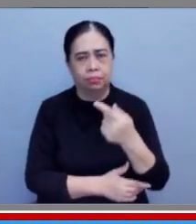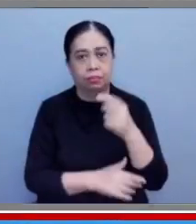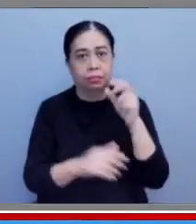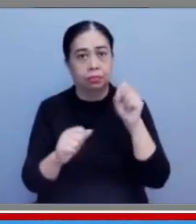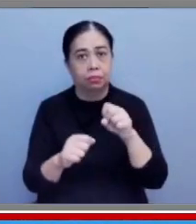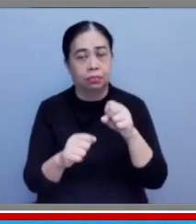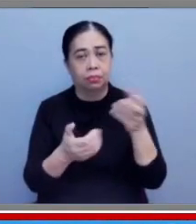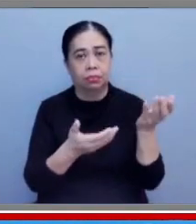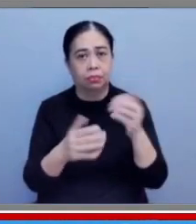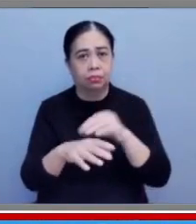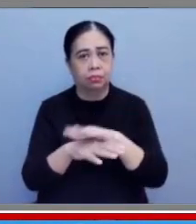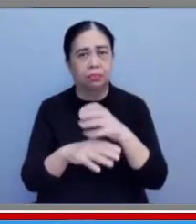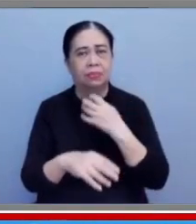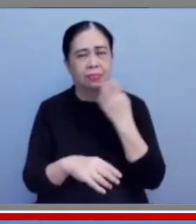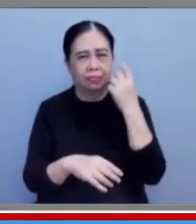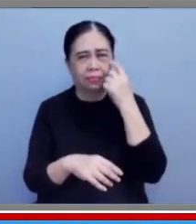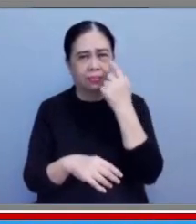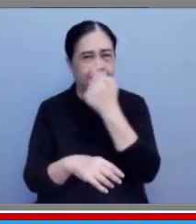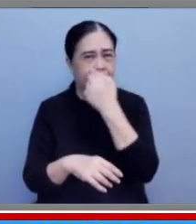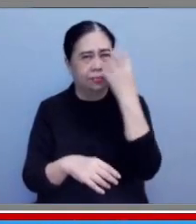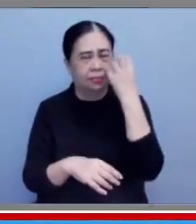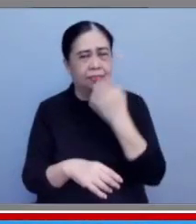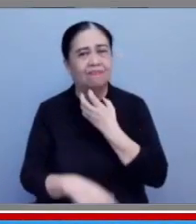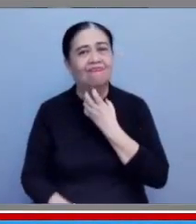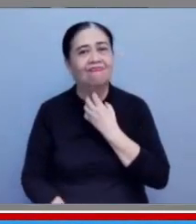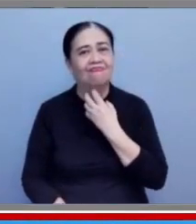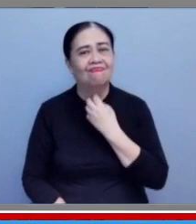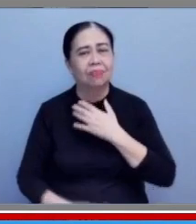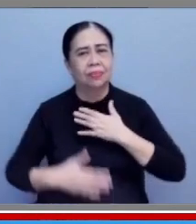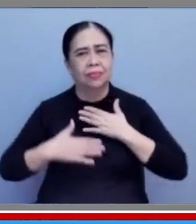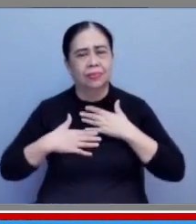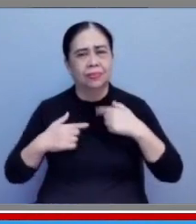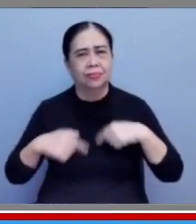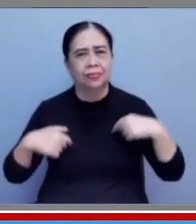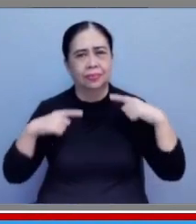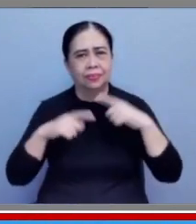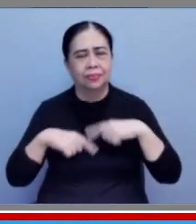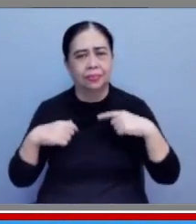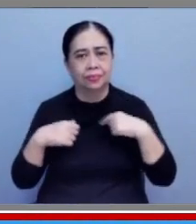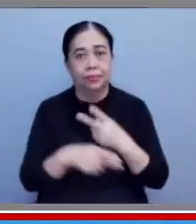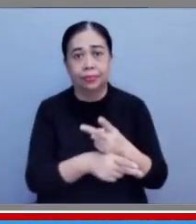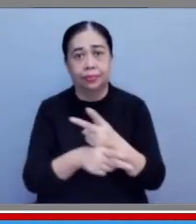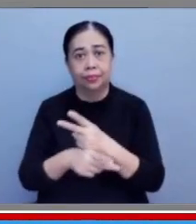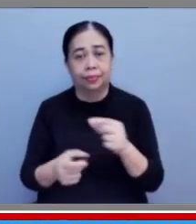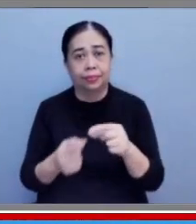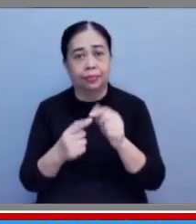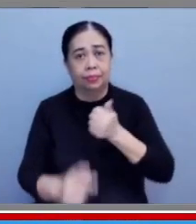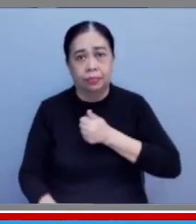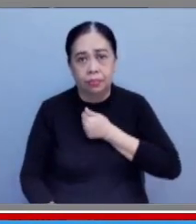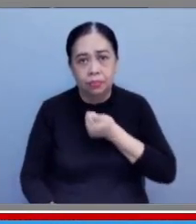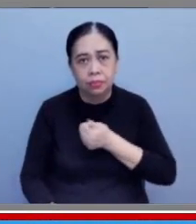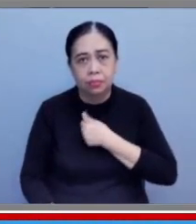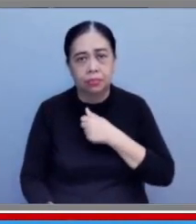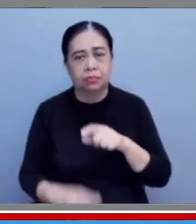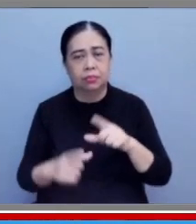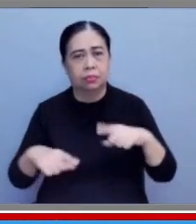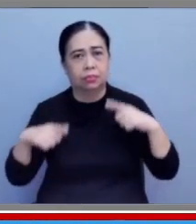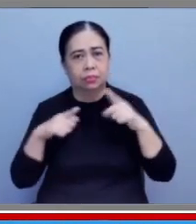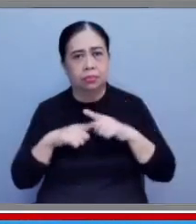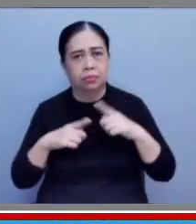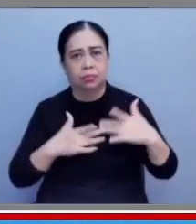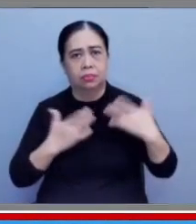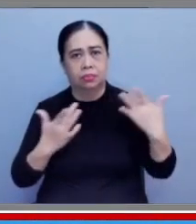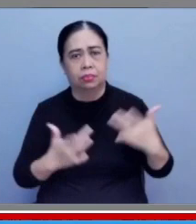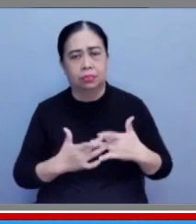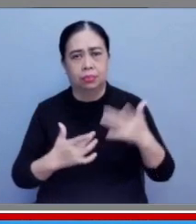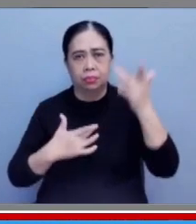ng iritasyon sa mata lalamunan at respiratory truck pinag-iingat lalo na yung may asthma L at heart disease mga senior